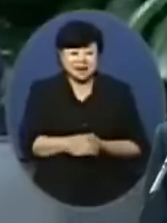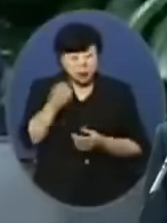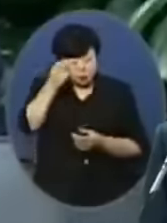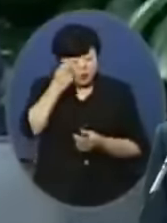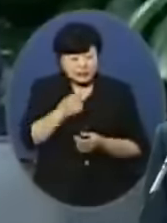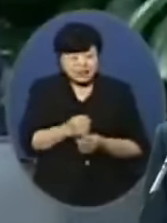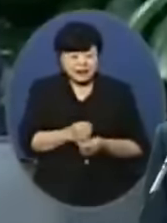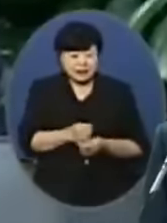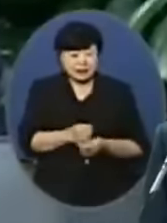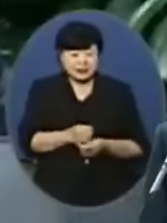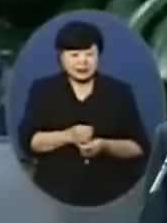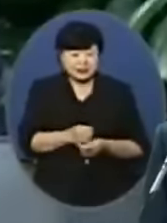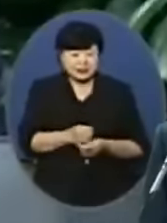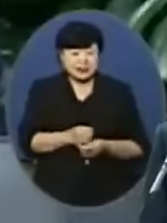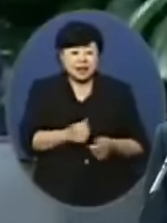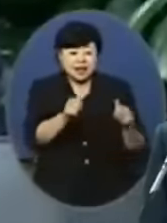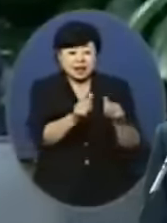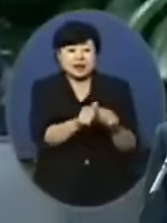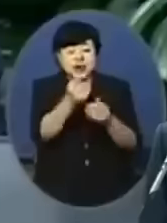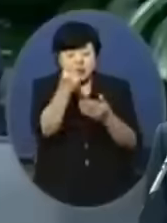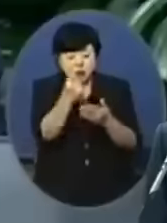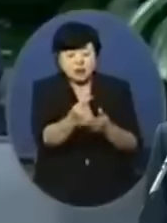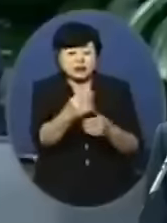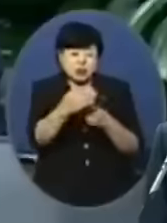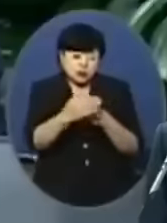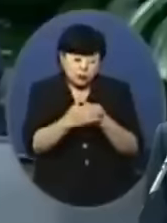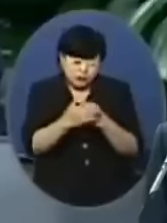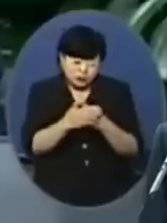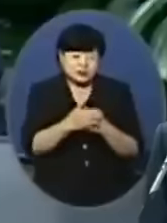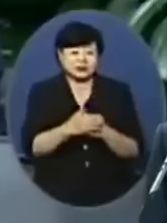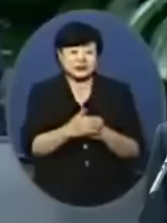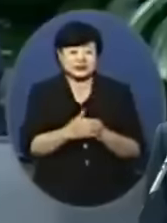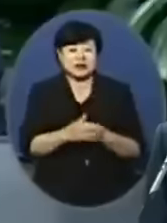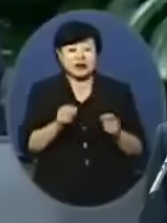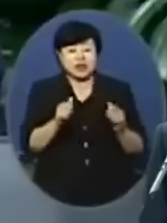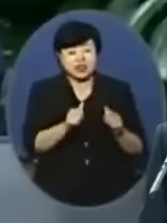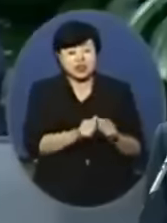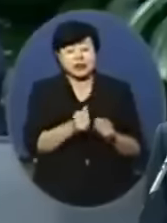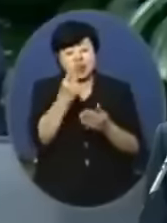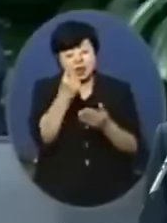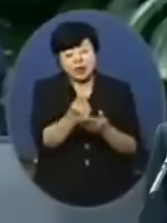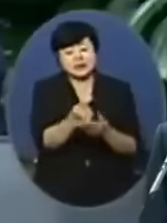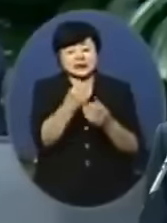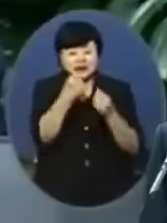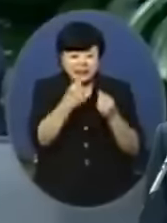무엇이냐? 보혜사는 하나님이 우리를 도와주기 위해서